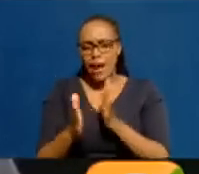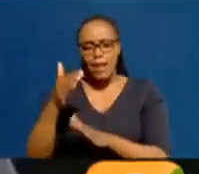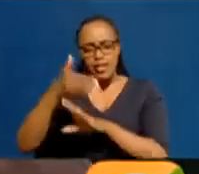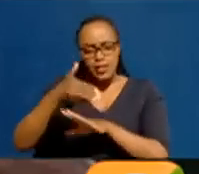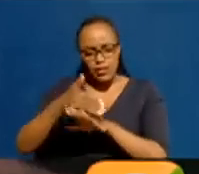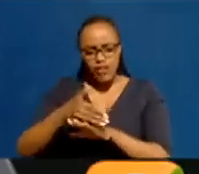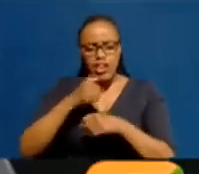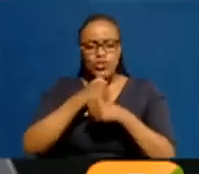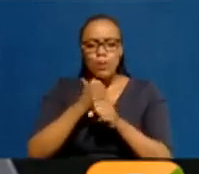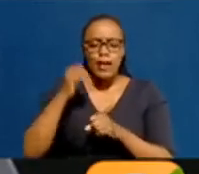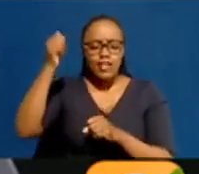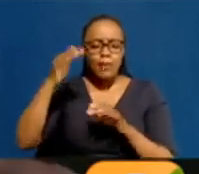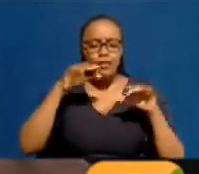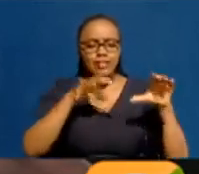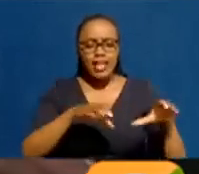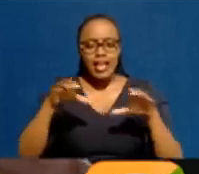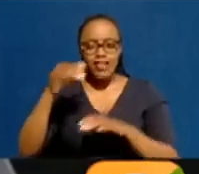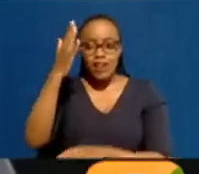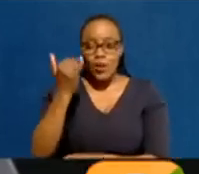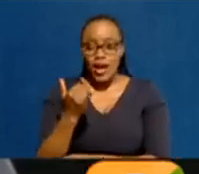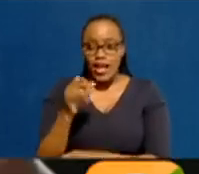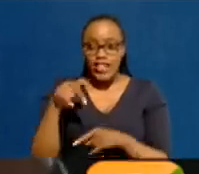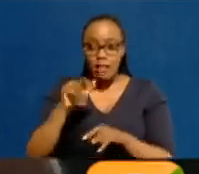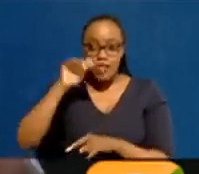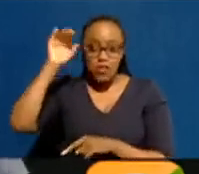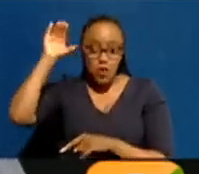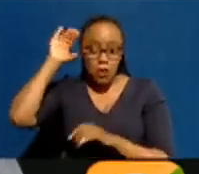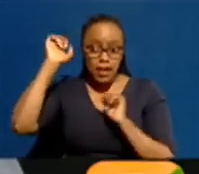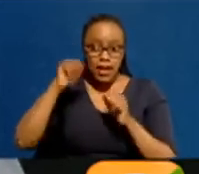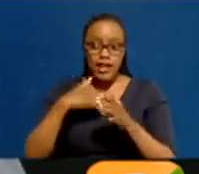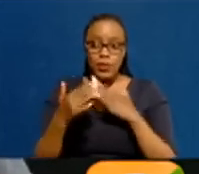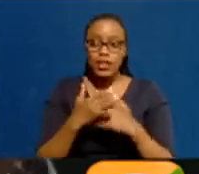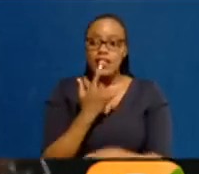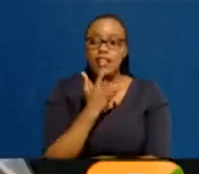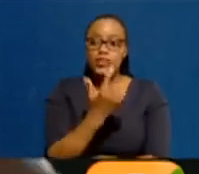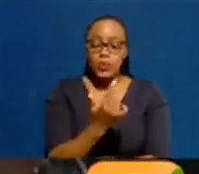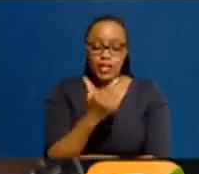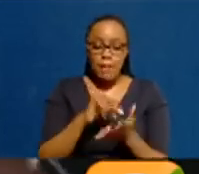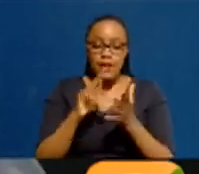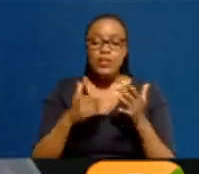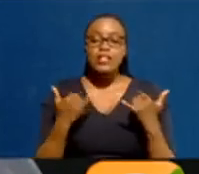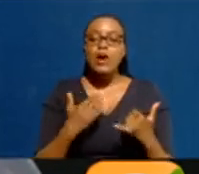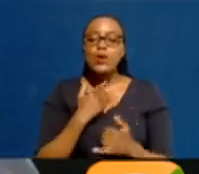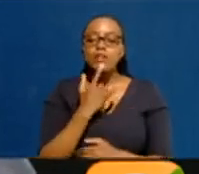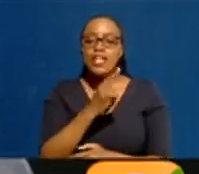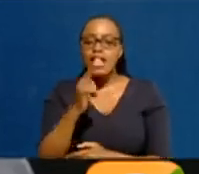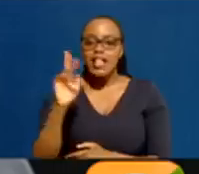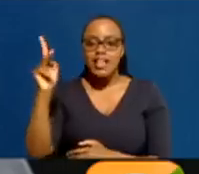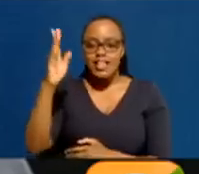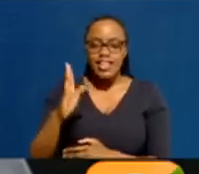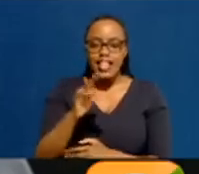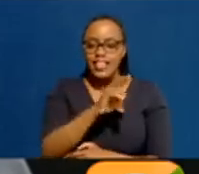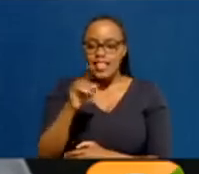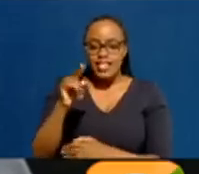ya kuangaisha wanasiasa ndio watii ile ambayo wanaambiwa. Kwa hivyo ningetaka kuambia Wakenya,